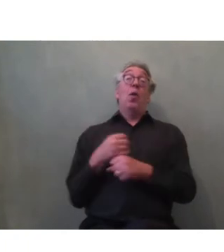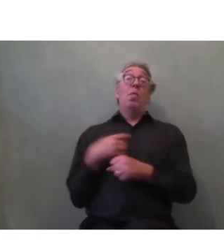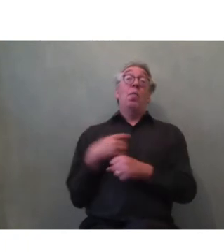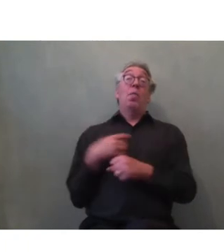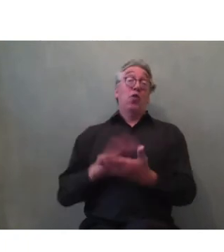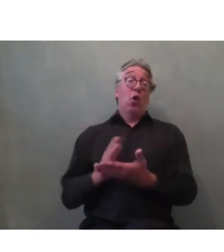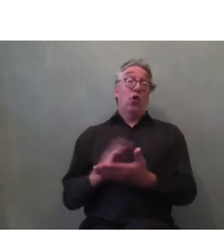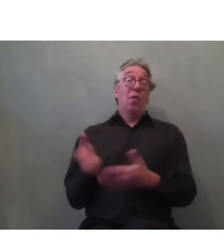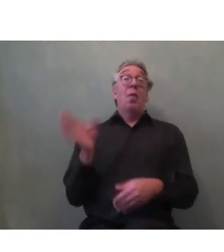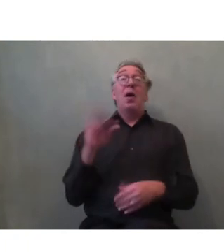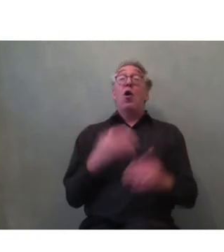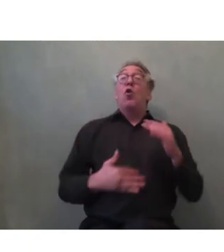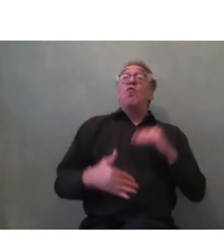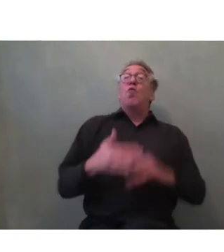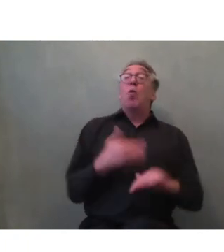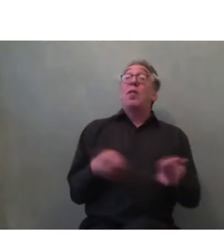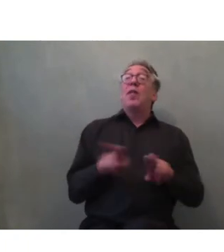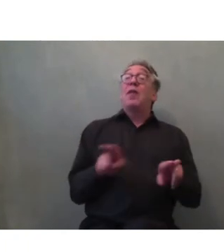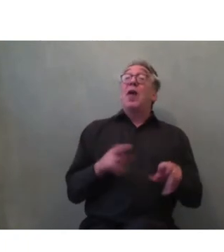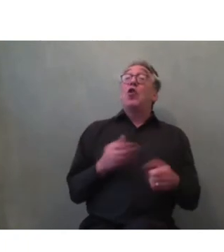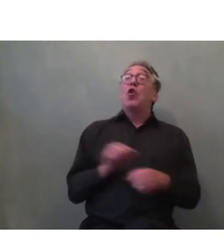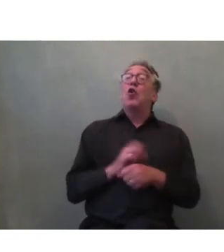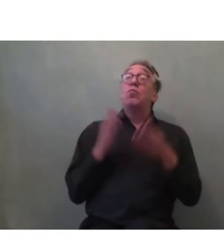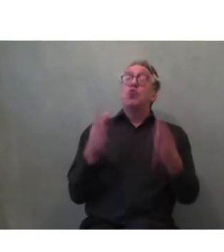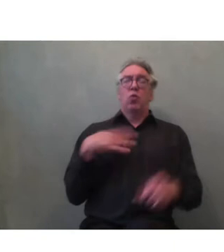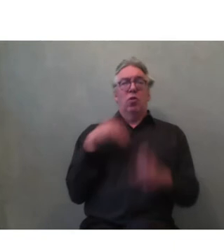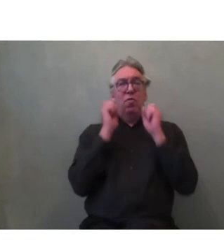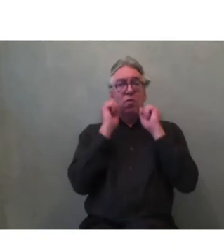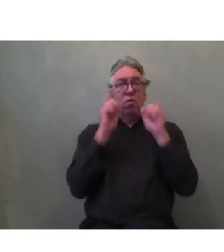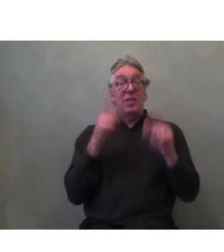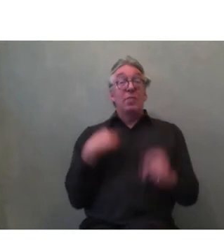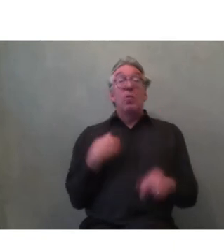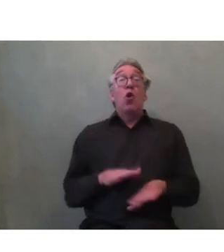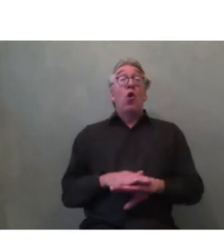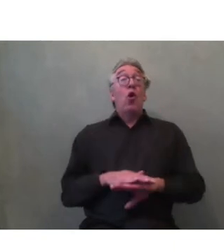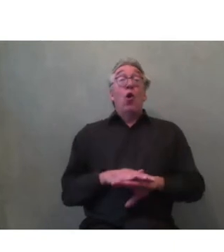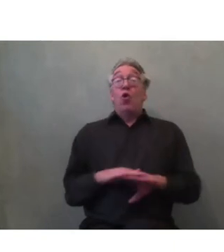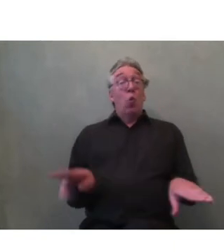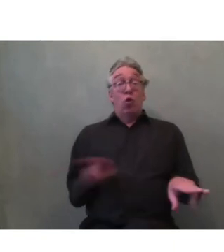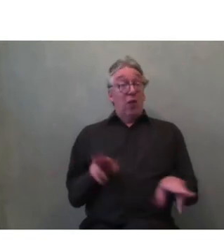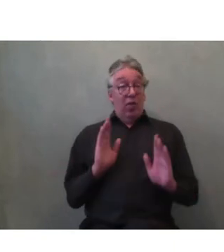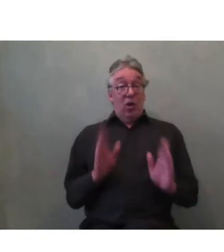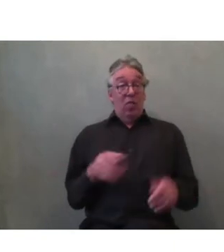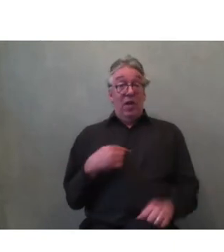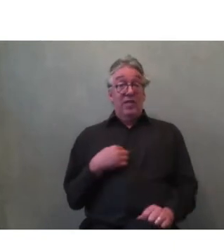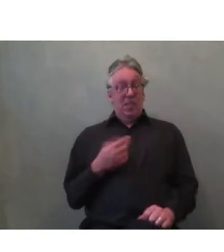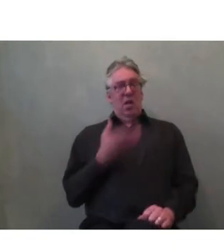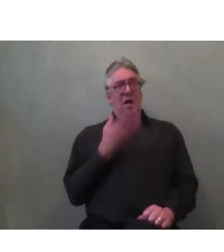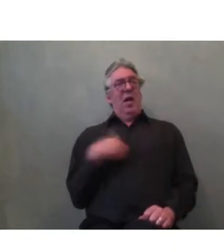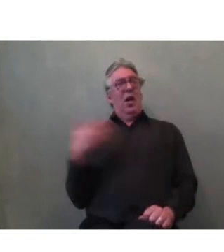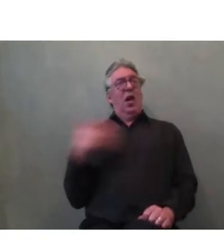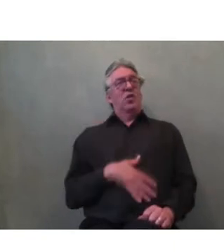en voorbereiden op een theaterbezoek was ik verbaasd. Ik ben nog nooit naar het theater geweest. Dat leek mij lastig met mijn